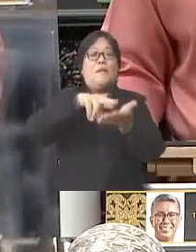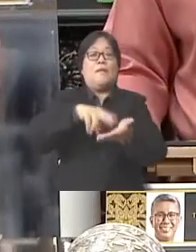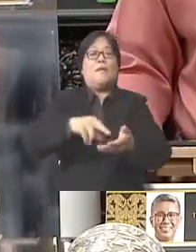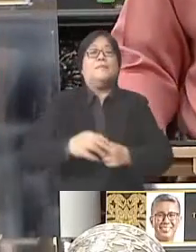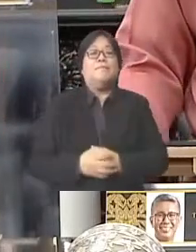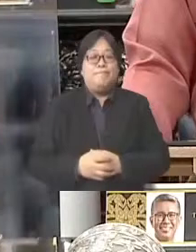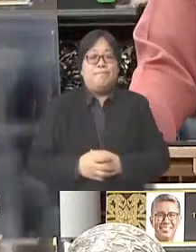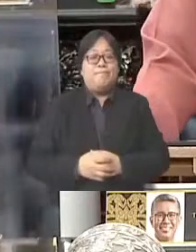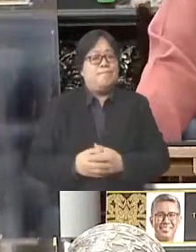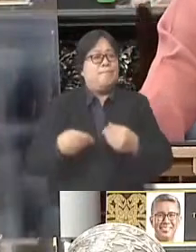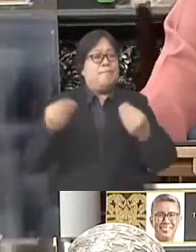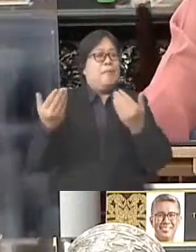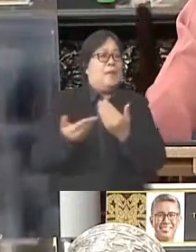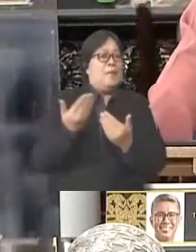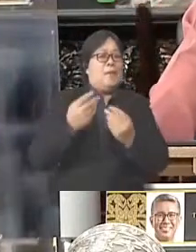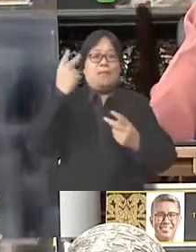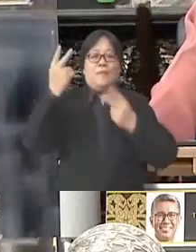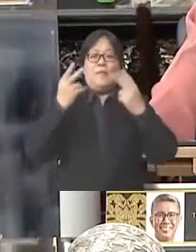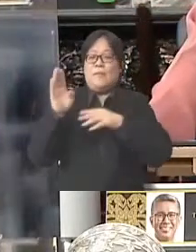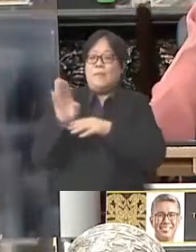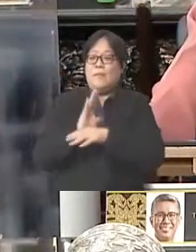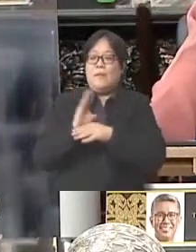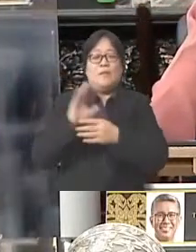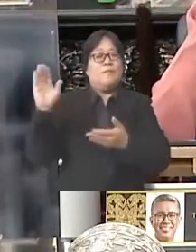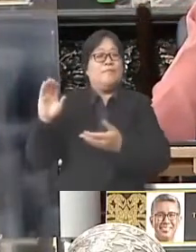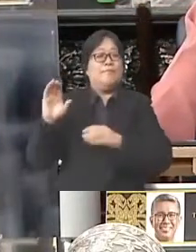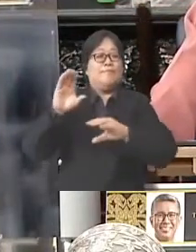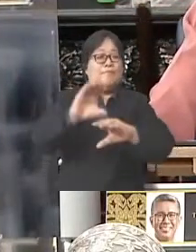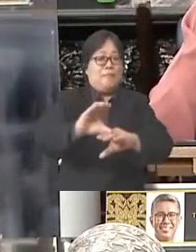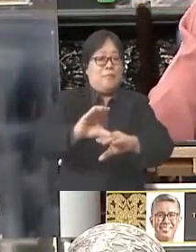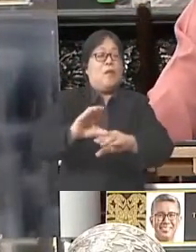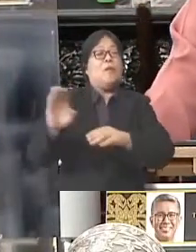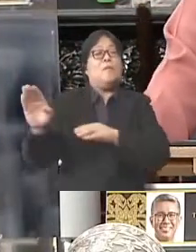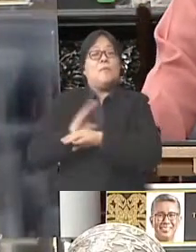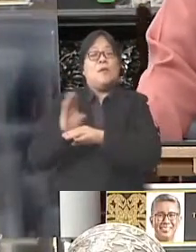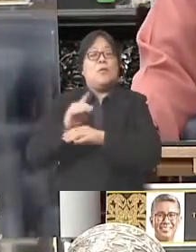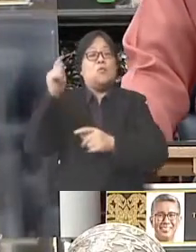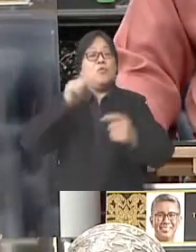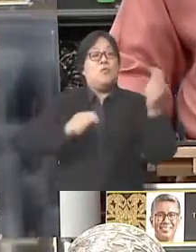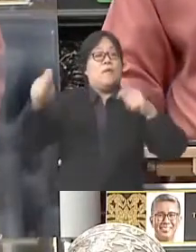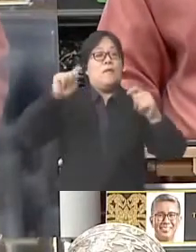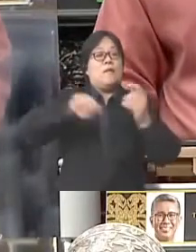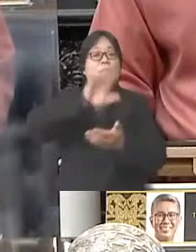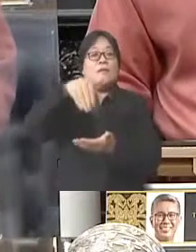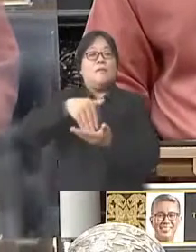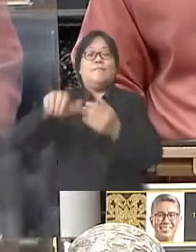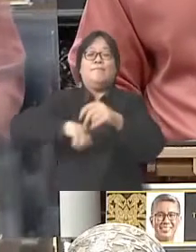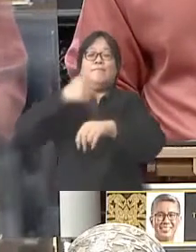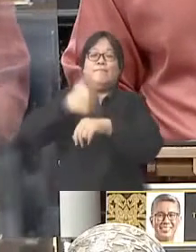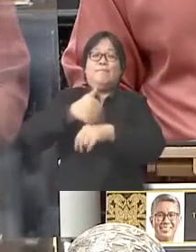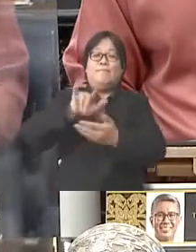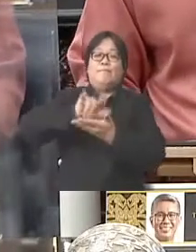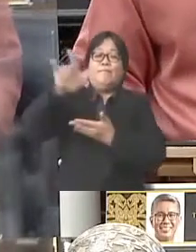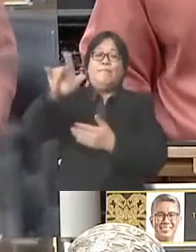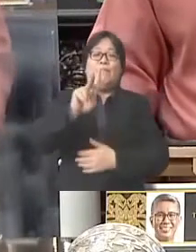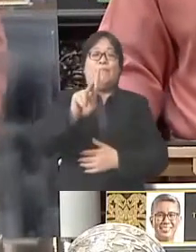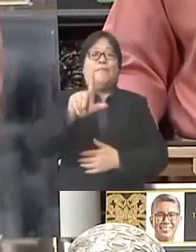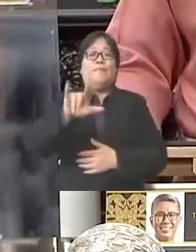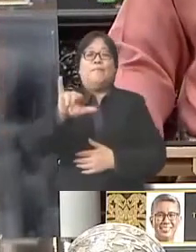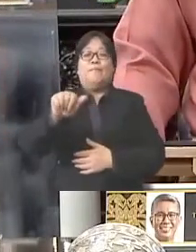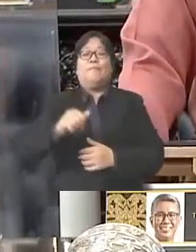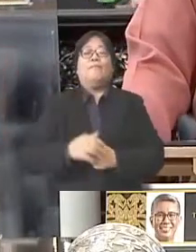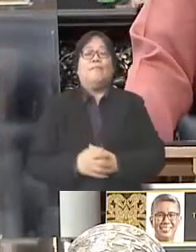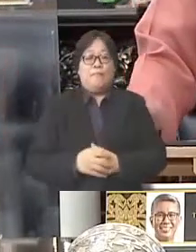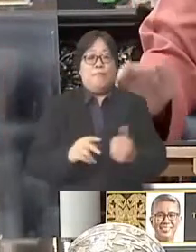untuk memberi kemudahan kepada pelawak perniagaan dan Pelabuhan sebuah bisnis Stable center telah dibuka di lapangan terbang antarbangsa